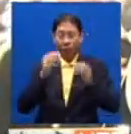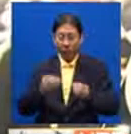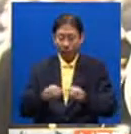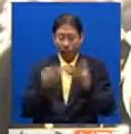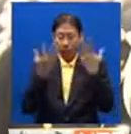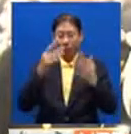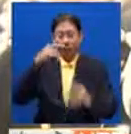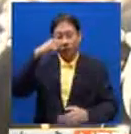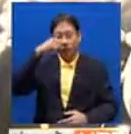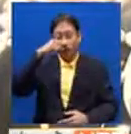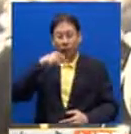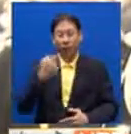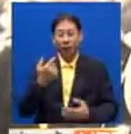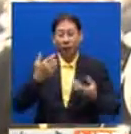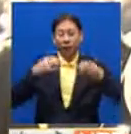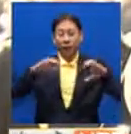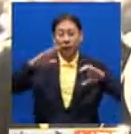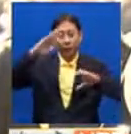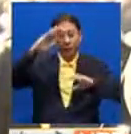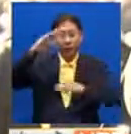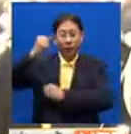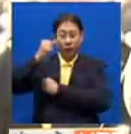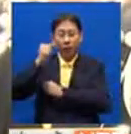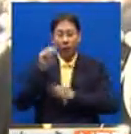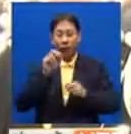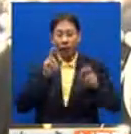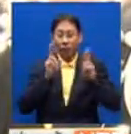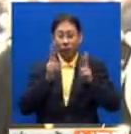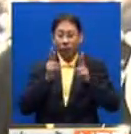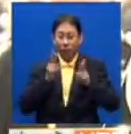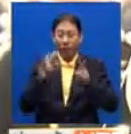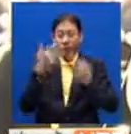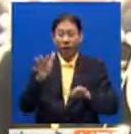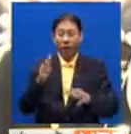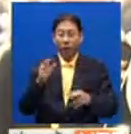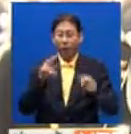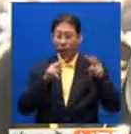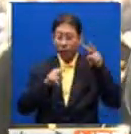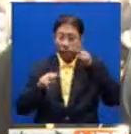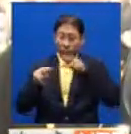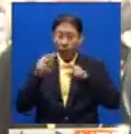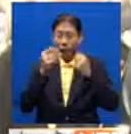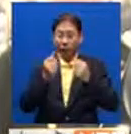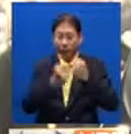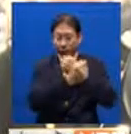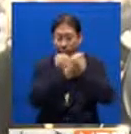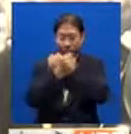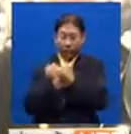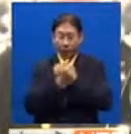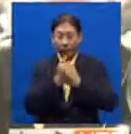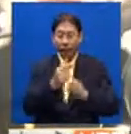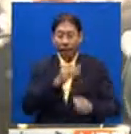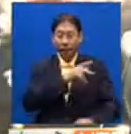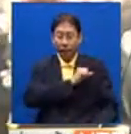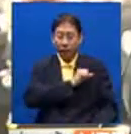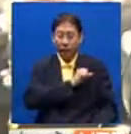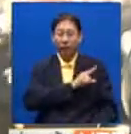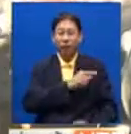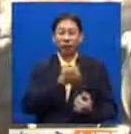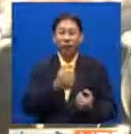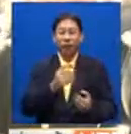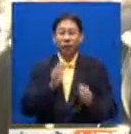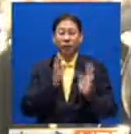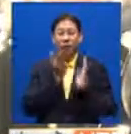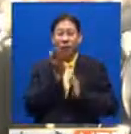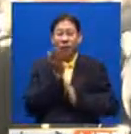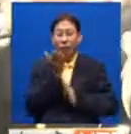ยแต่ทางรัฐบาลและทหารก็เฝ้าระวังอยู่แล้วโดยติดตามทุกกลุ่มนอกประเทศที่มีการเคลื่อนไหวทางศาสนาจึงขอให้ประชาชน